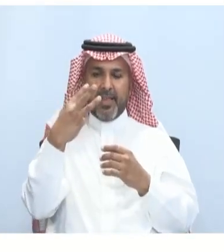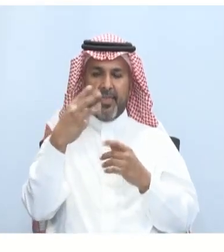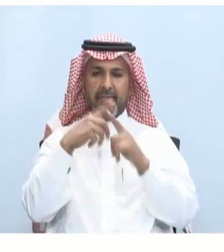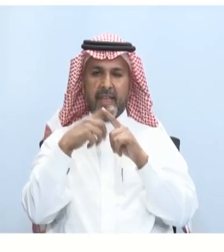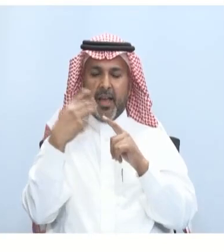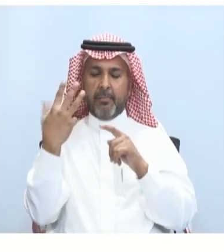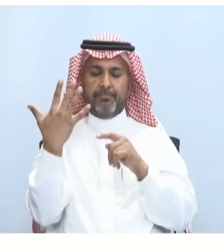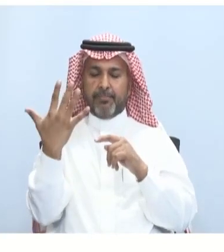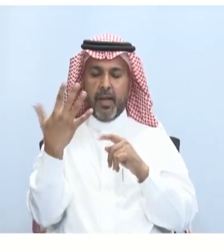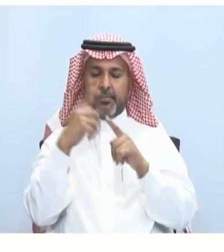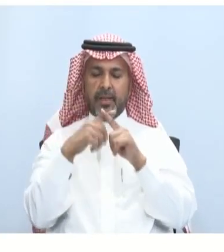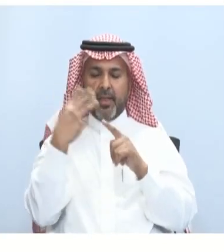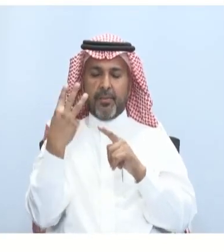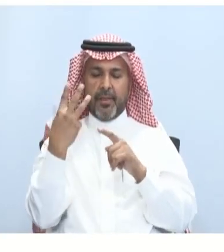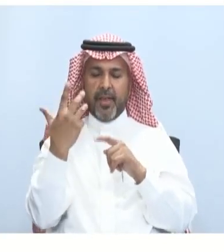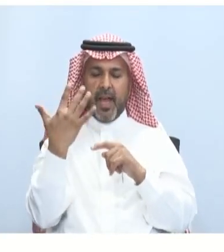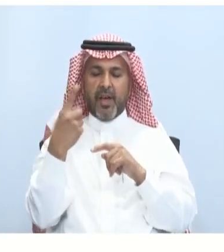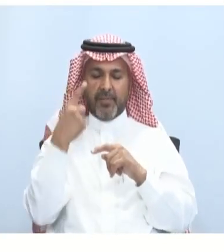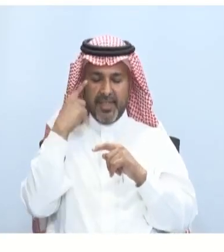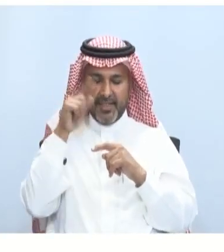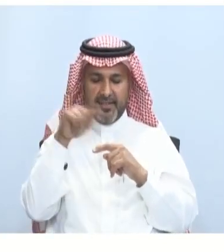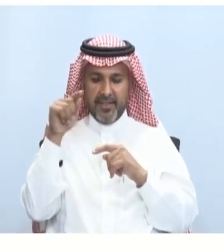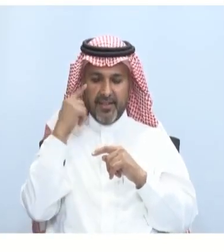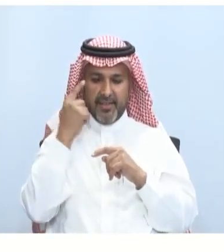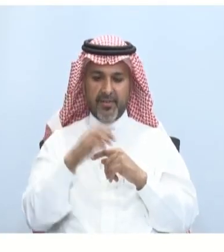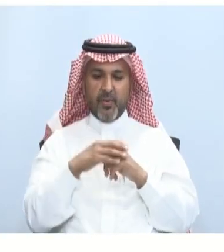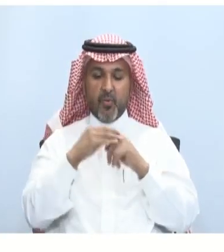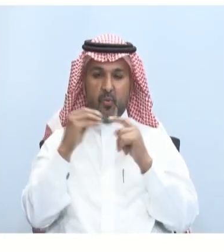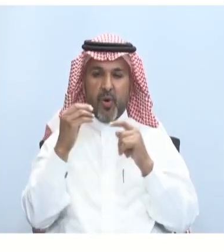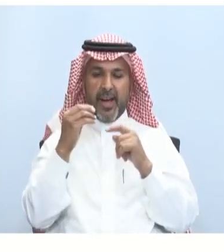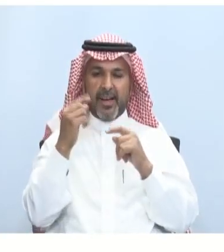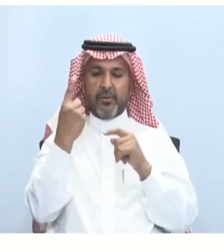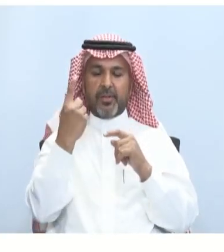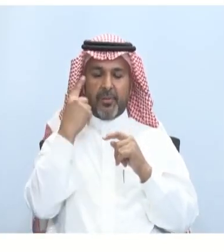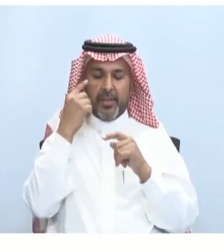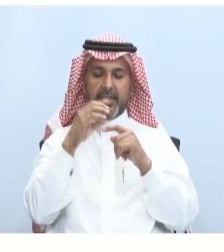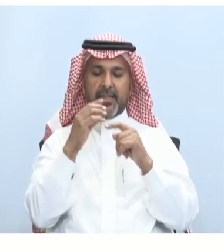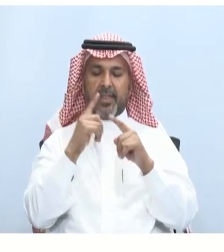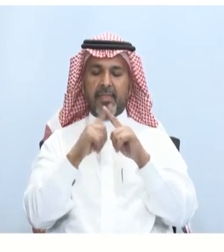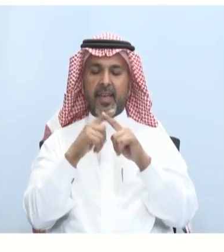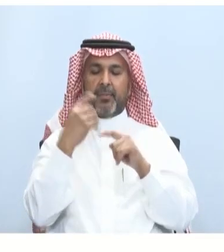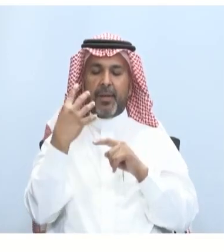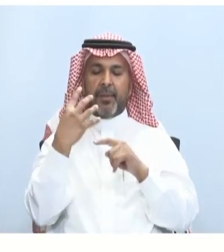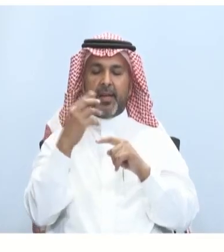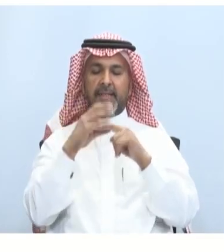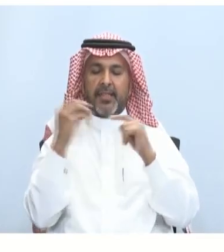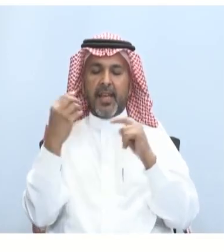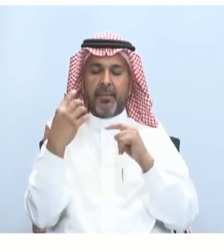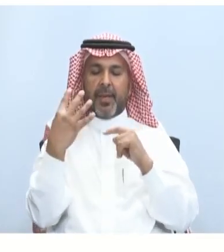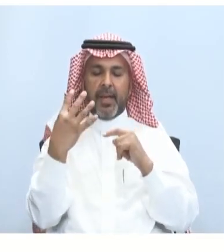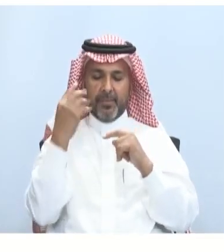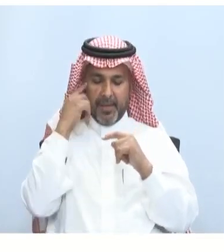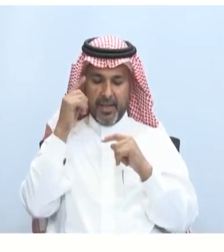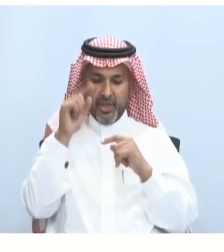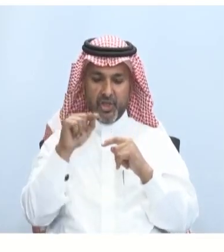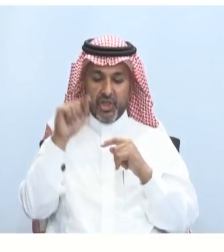عشر اي تربيع كم احسنتم سالب اذا راح يعطيني الناتج سالب اربعه جذر خمسه عشر طيب